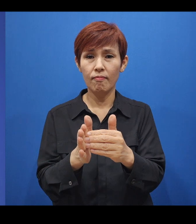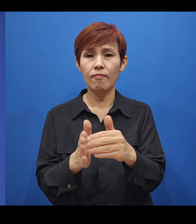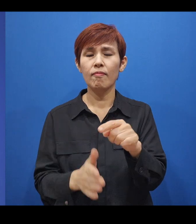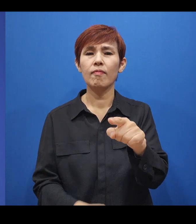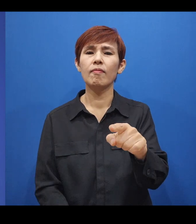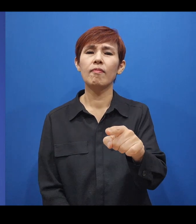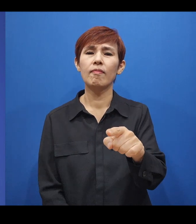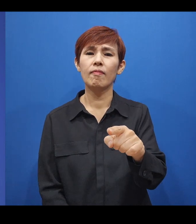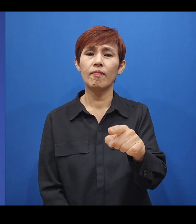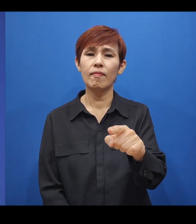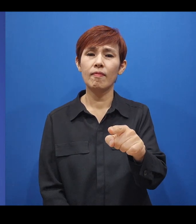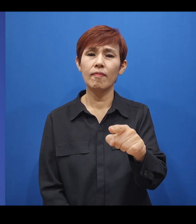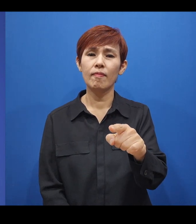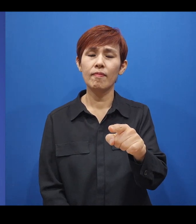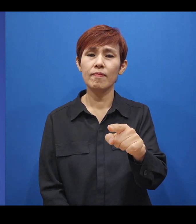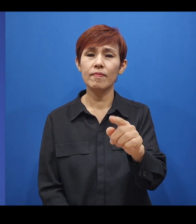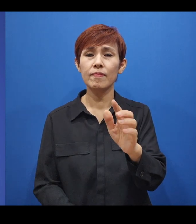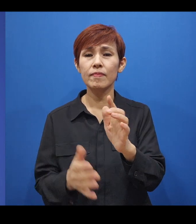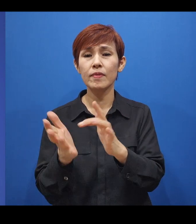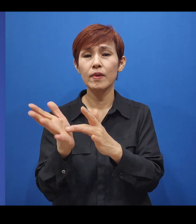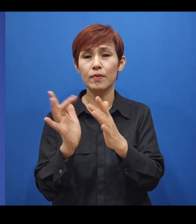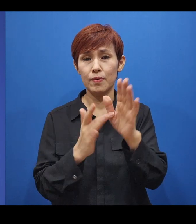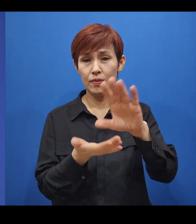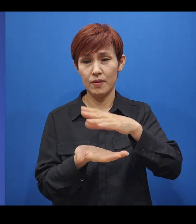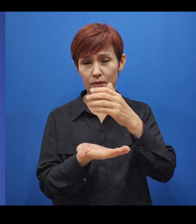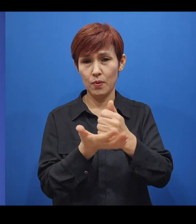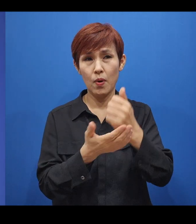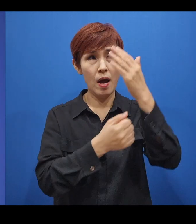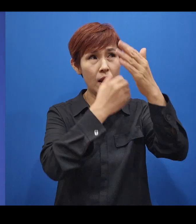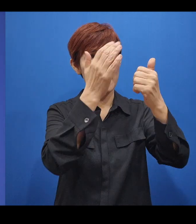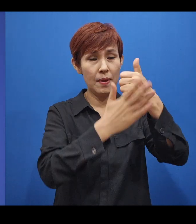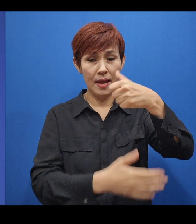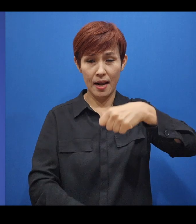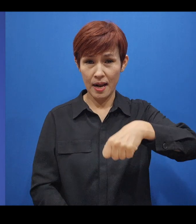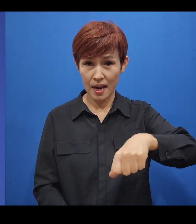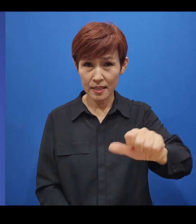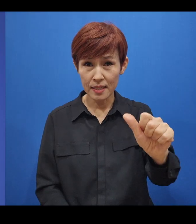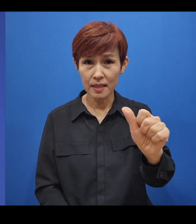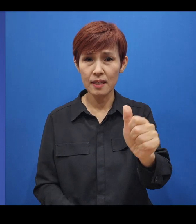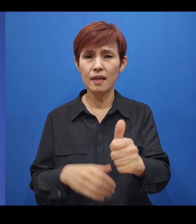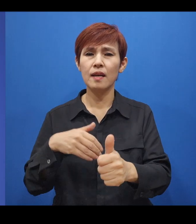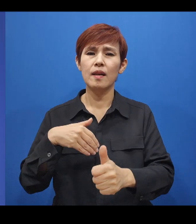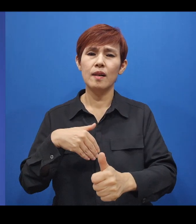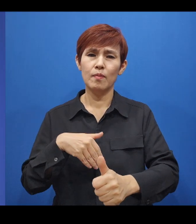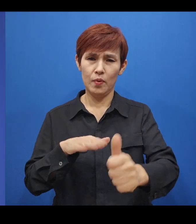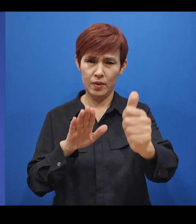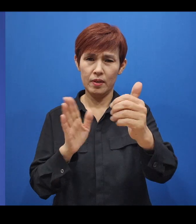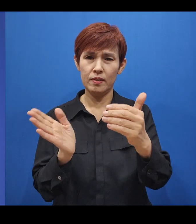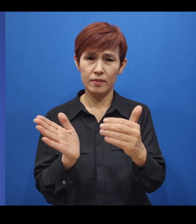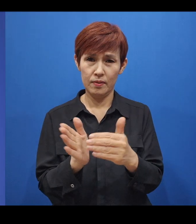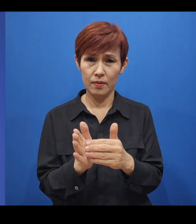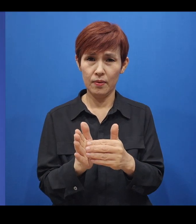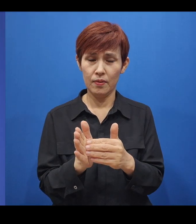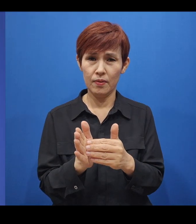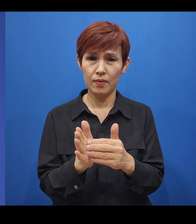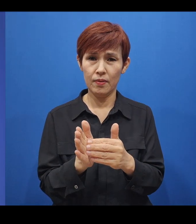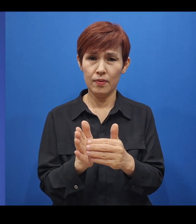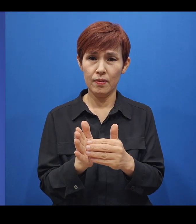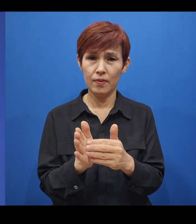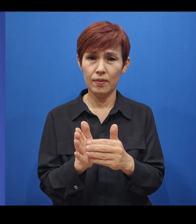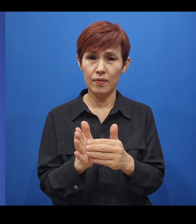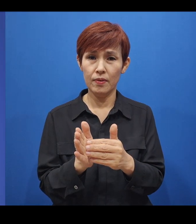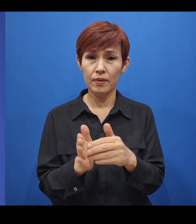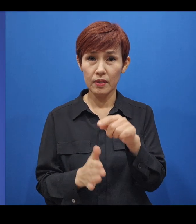성자 하나님, 아버지 하나님의 아들인 성자 하나님, 그 하나님의 아들을 이